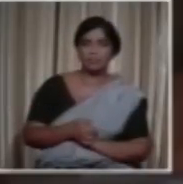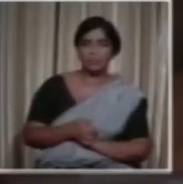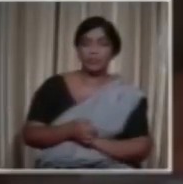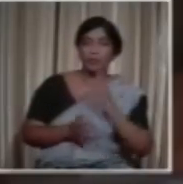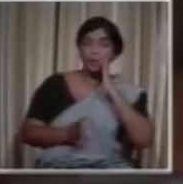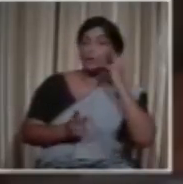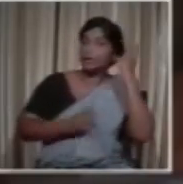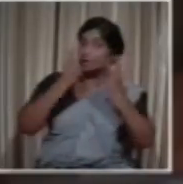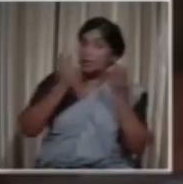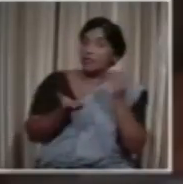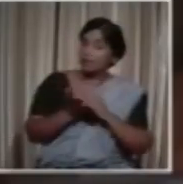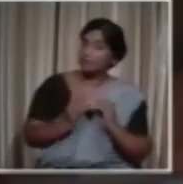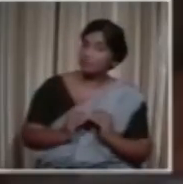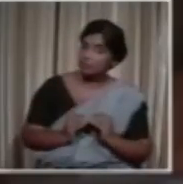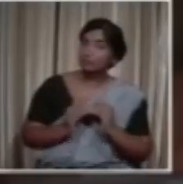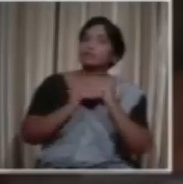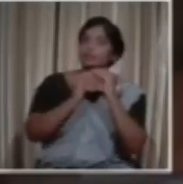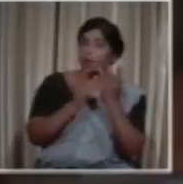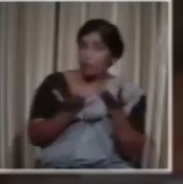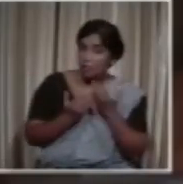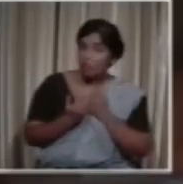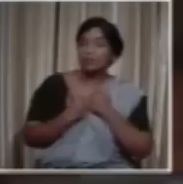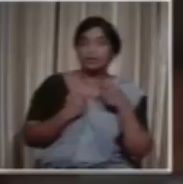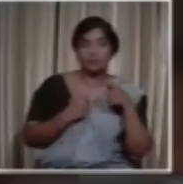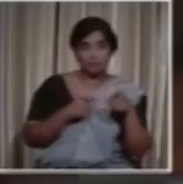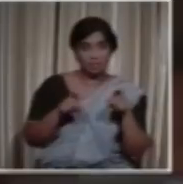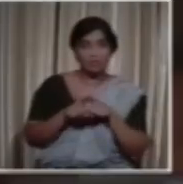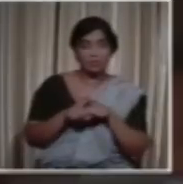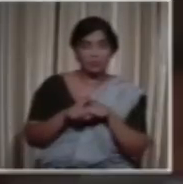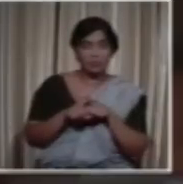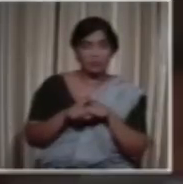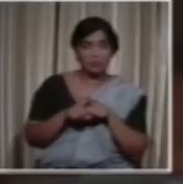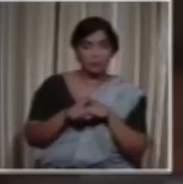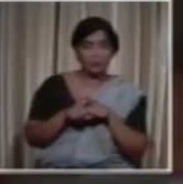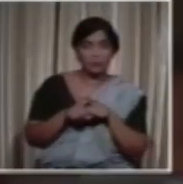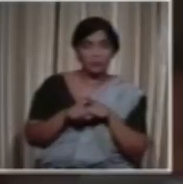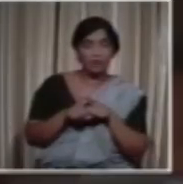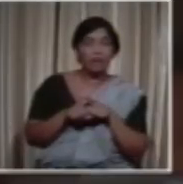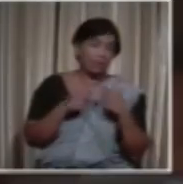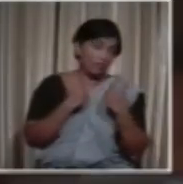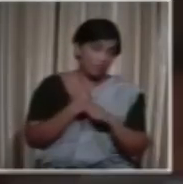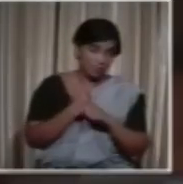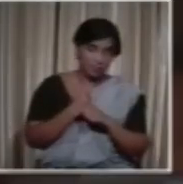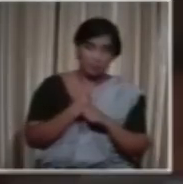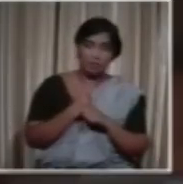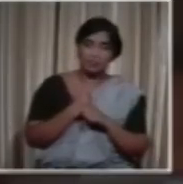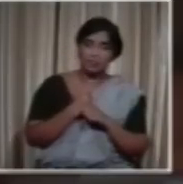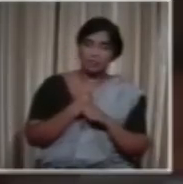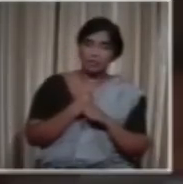සංචාරක ක්ෂේත්‍රය යලි ගොඩනගා ගැනීම සඳහා අවශ්‍ය පසුබිම දැටි පසුබිම සලස්වන්න